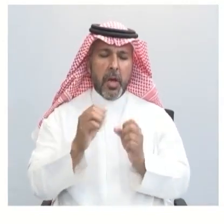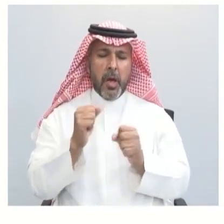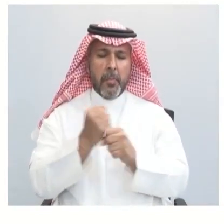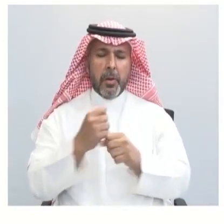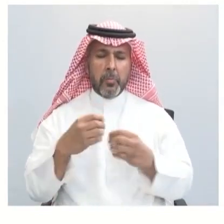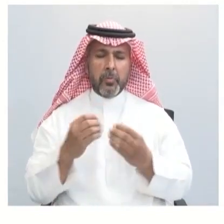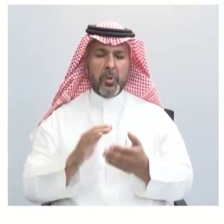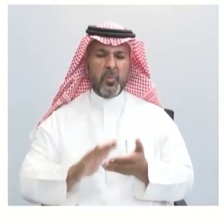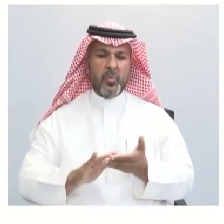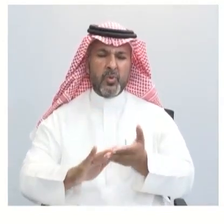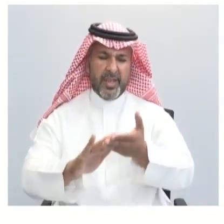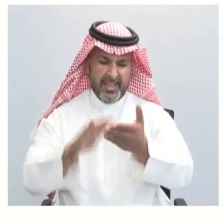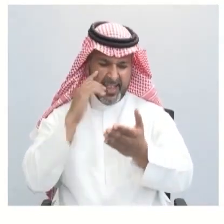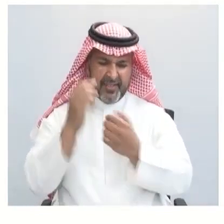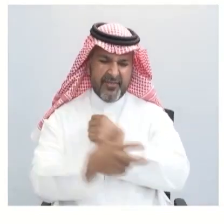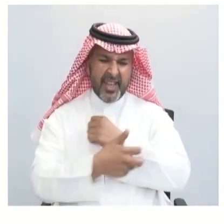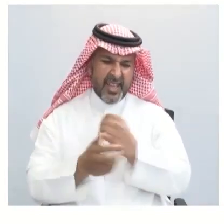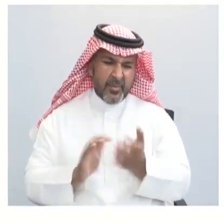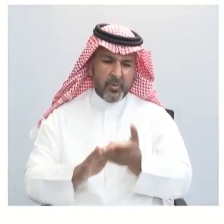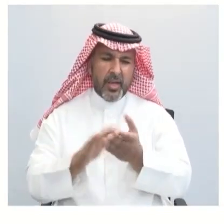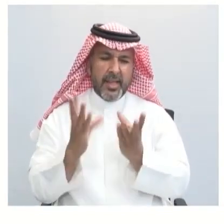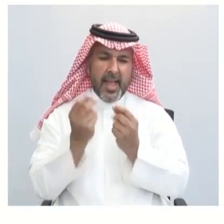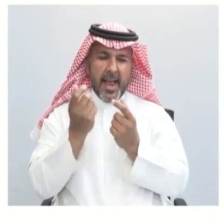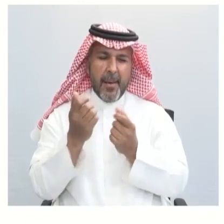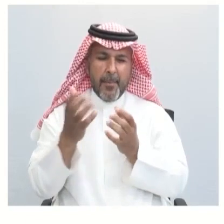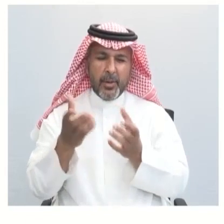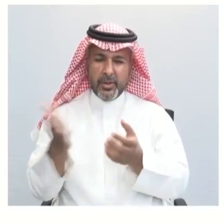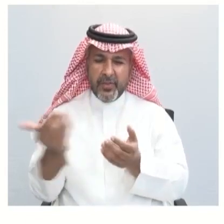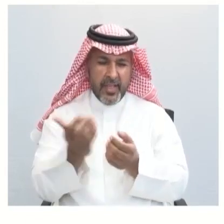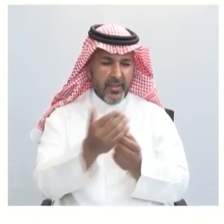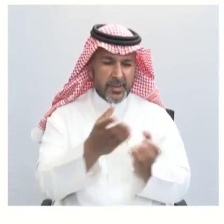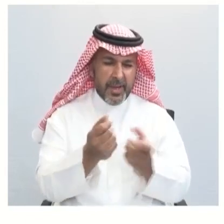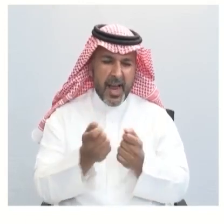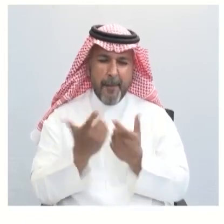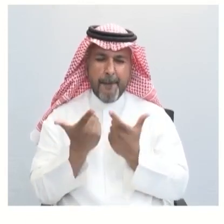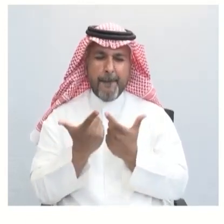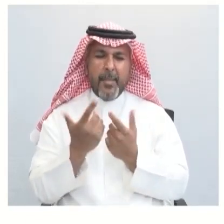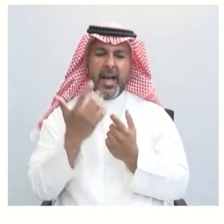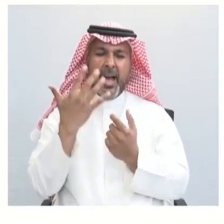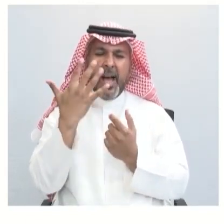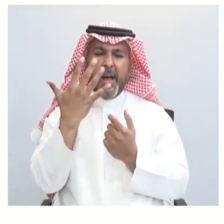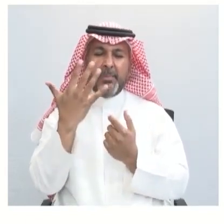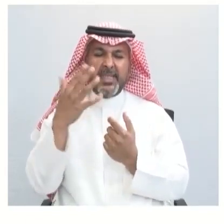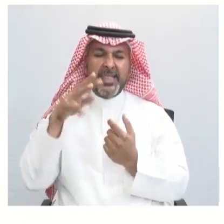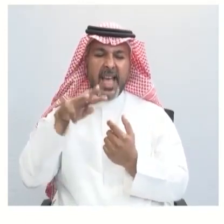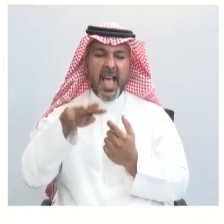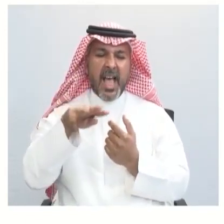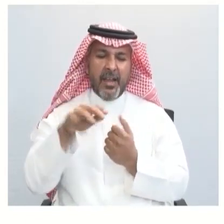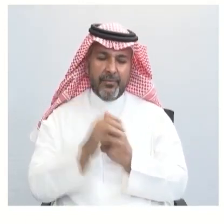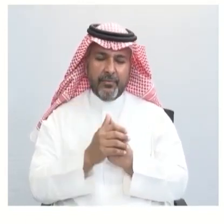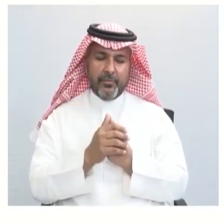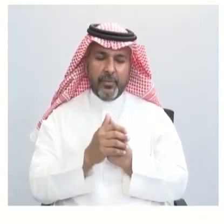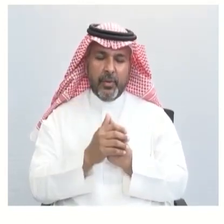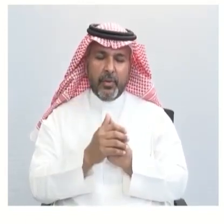خيري فقرروا ان يتبرع كل منهم بريال واحد يوميا فاذا كان عدد الطلاب